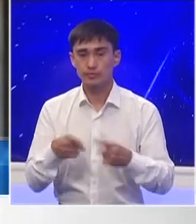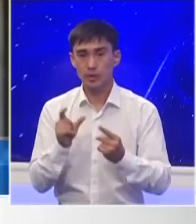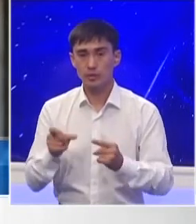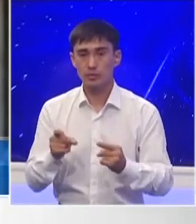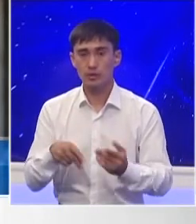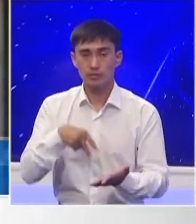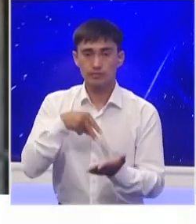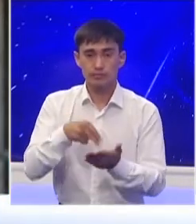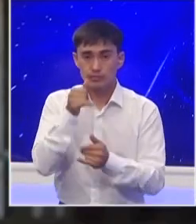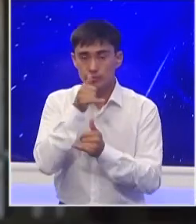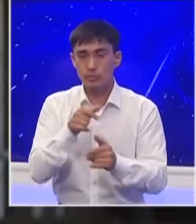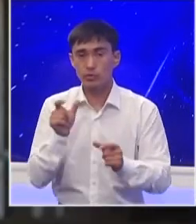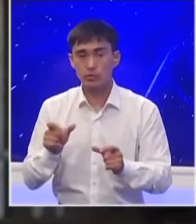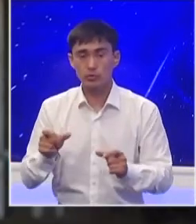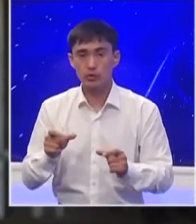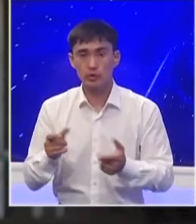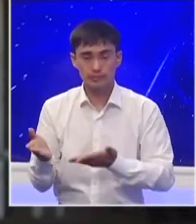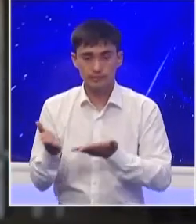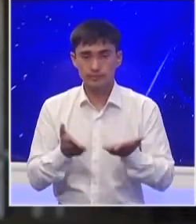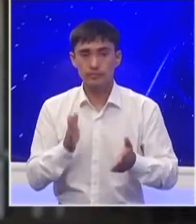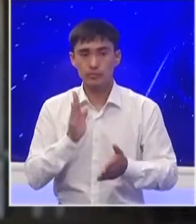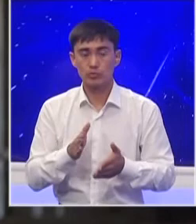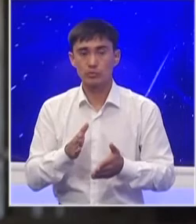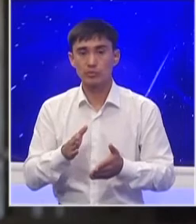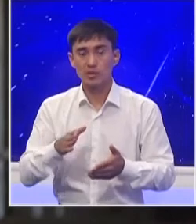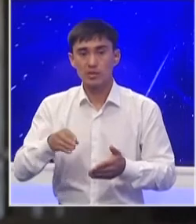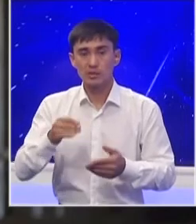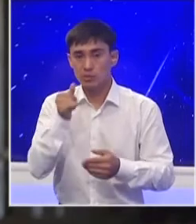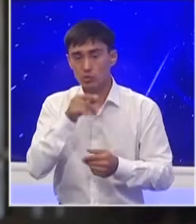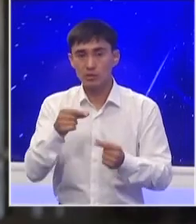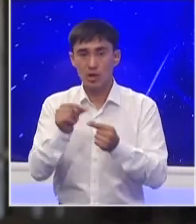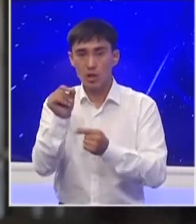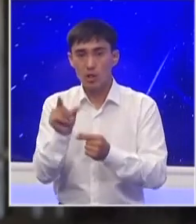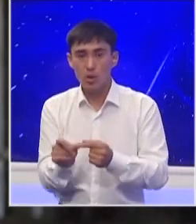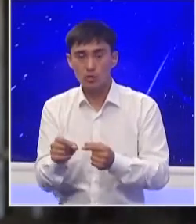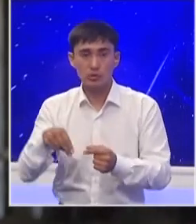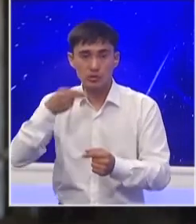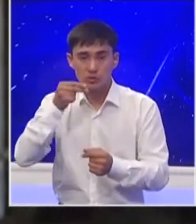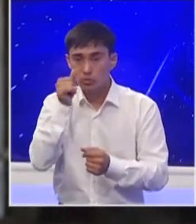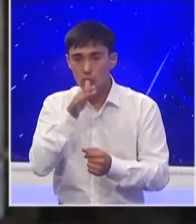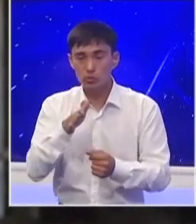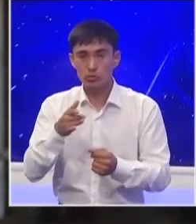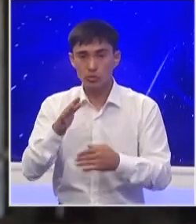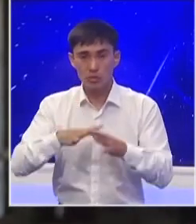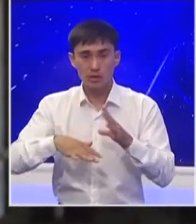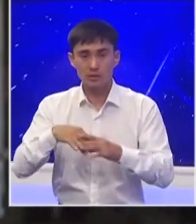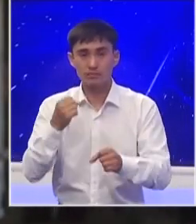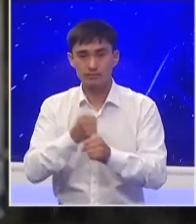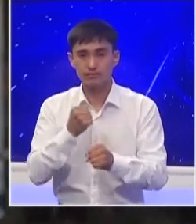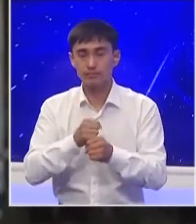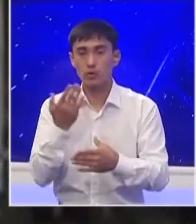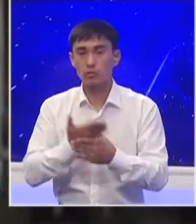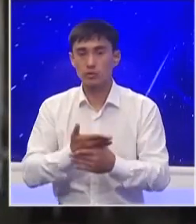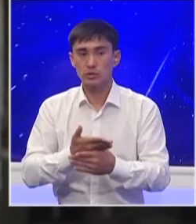аяқта тұрамай жатқан, немесе қасығын ұстай алмай жатқан кісілер болады, солардың бәрін жәрдемдесіп,